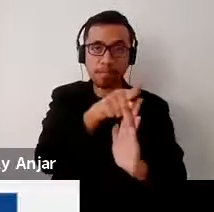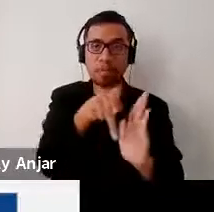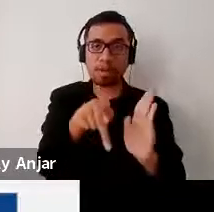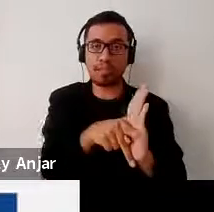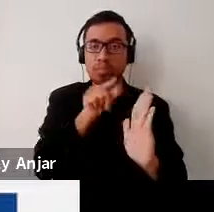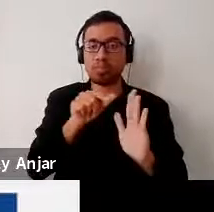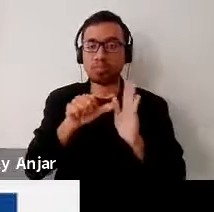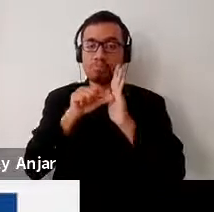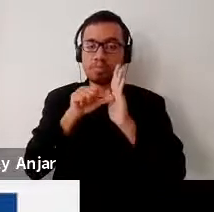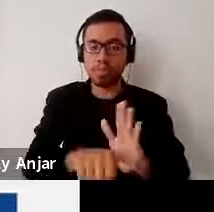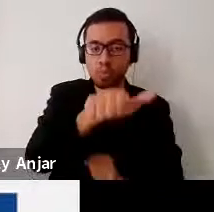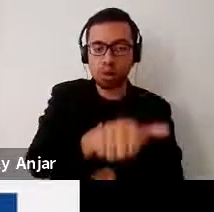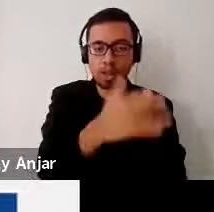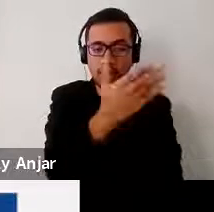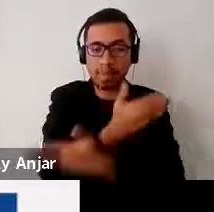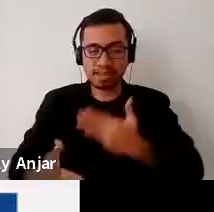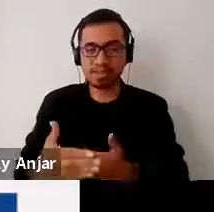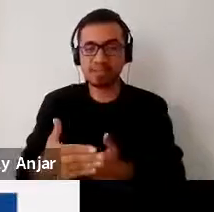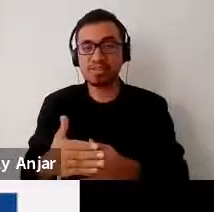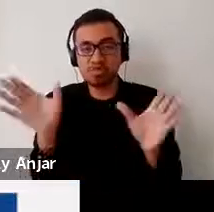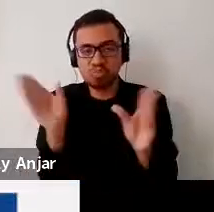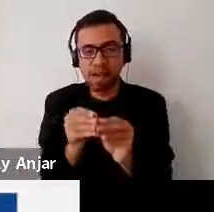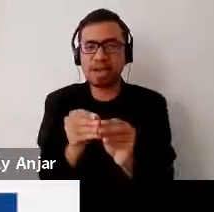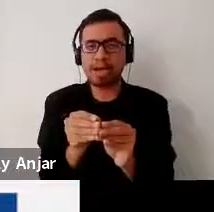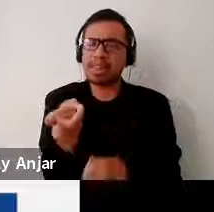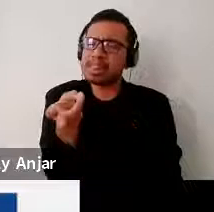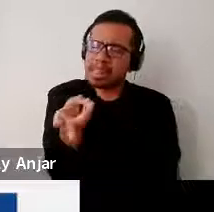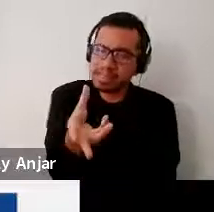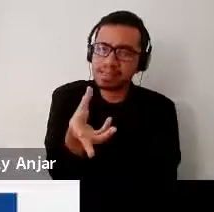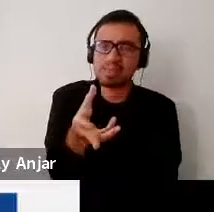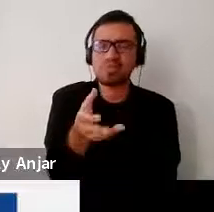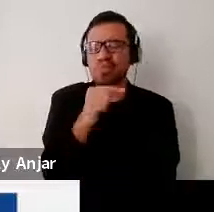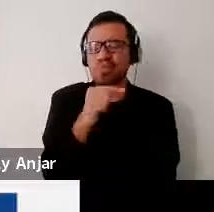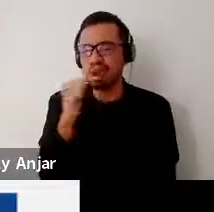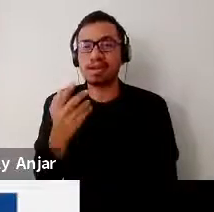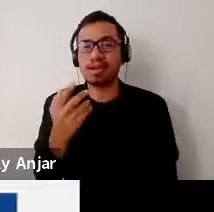bantuan kepada penyandang disabilitas ini memang masih sangat kecil dan terbatas sekali.